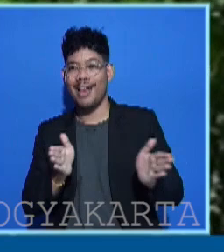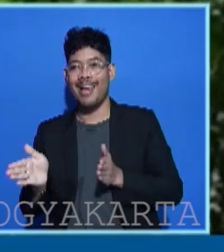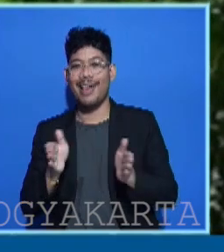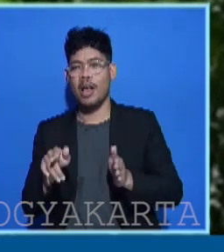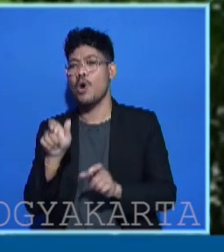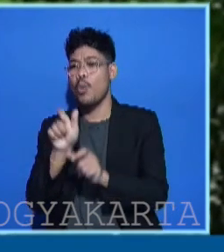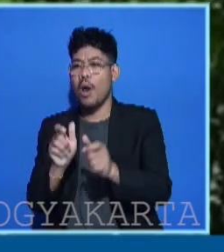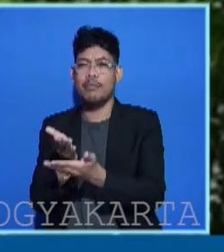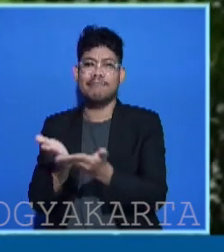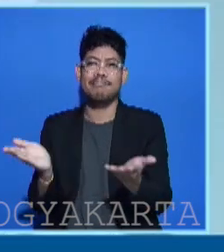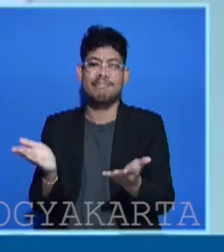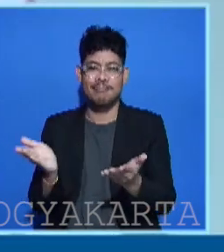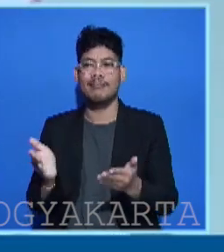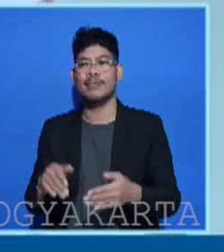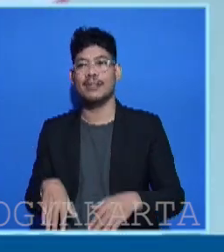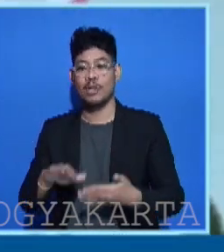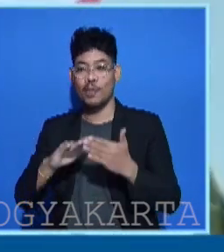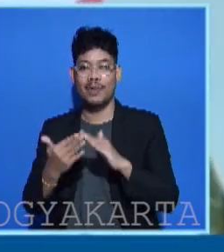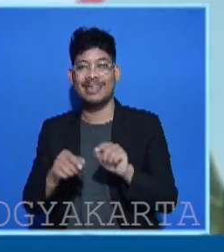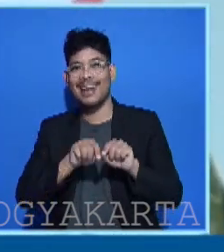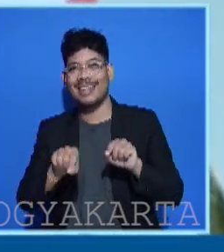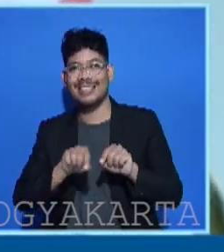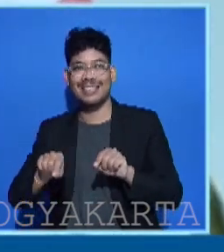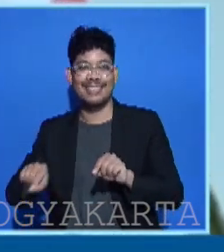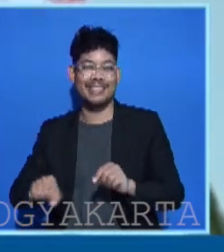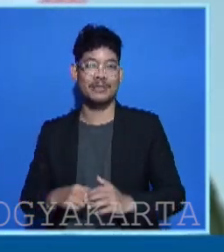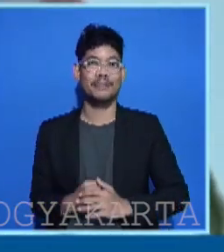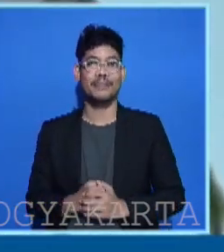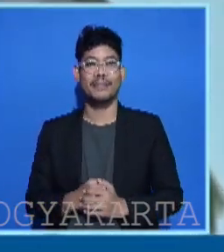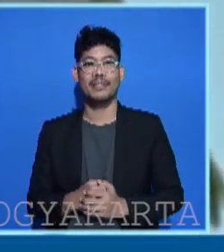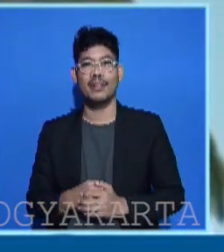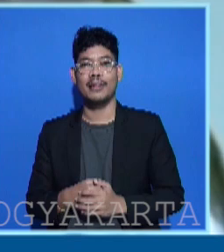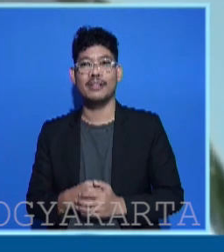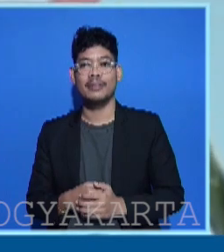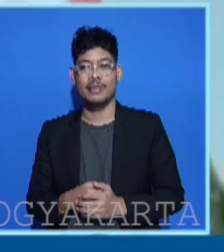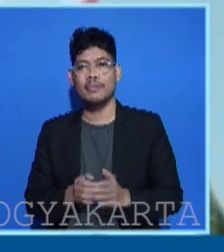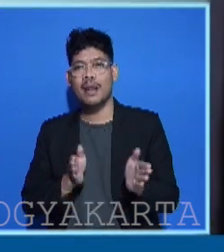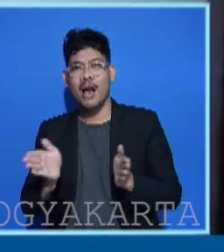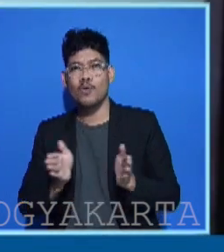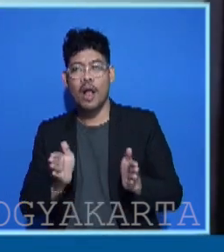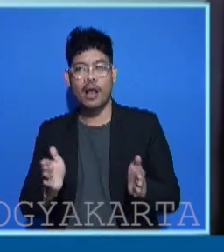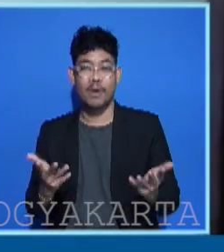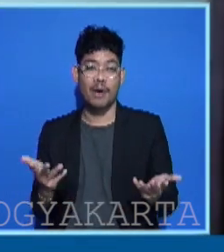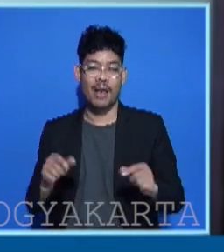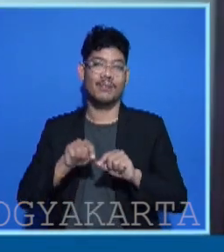Tani Sundul langit Johan salbiantoro pengelola Taman Kakao coklat